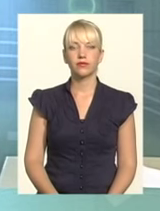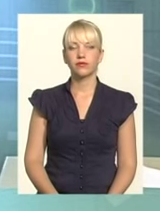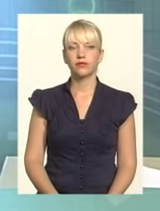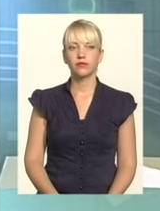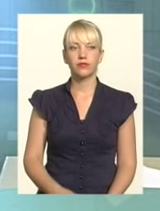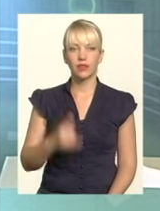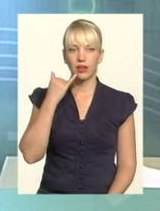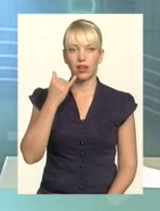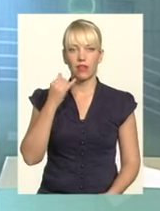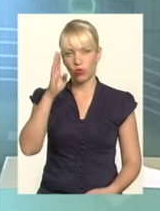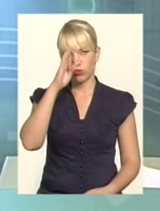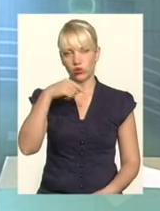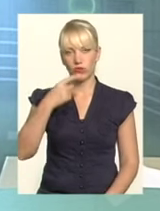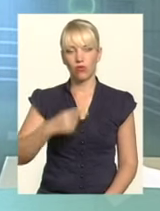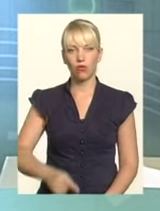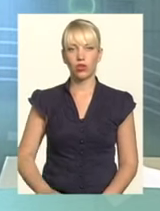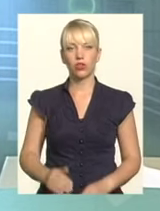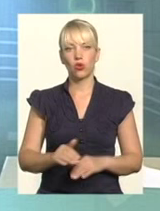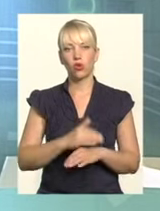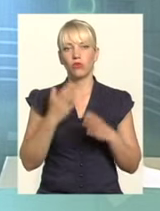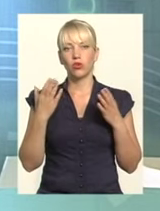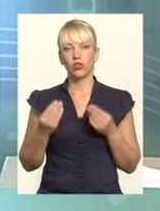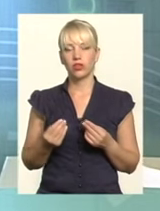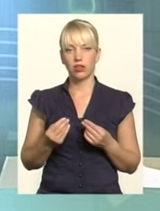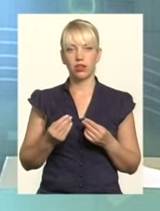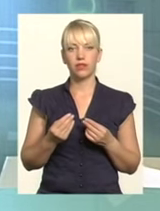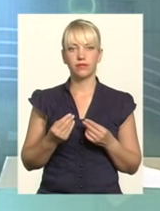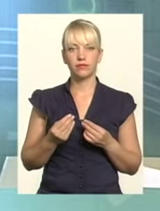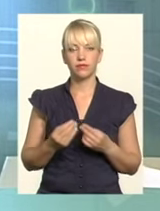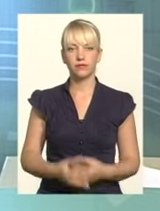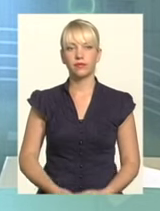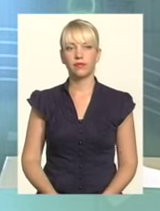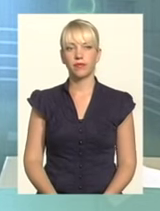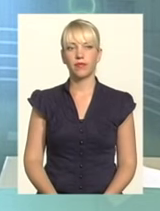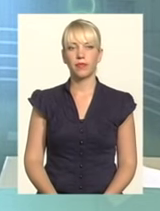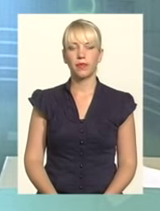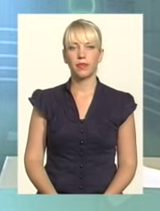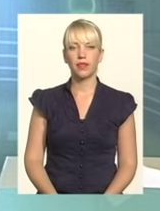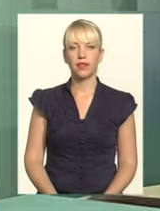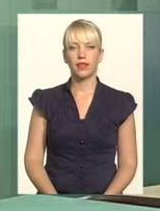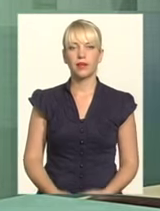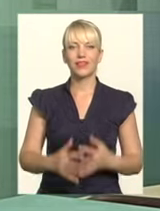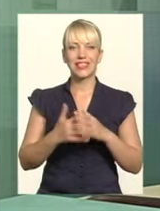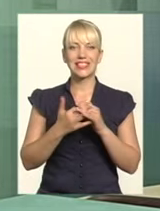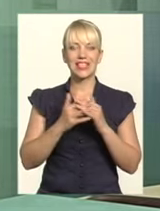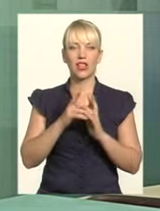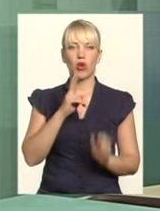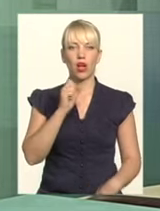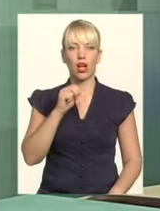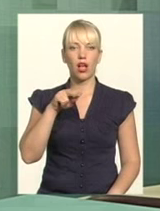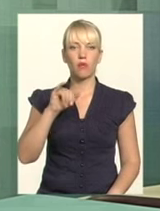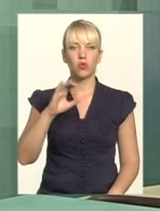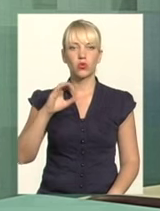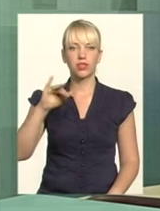Говоріть, будь ласка. Доброго дня. Доброго здоров'я. Доброго дня. Є таке село Капустин,